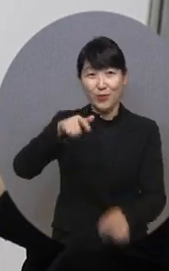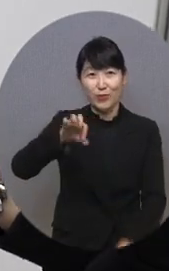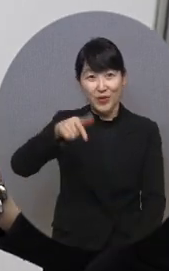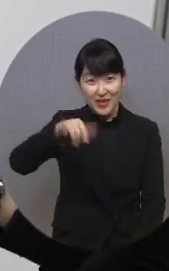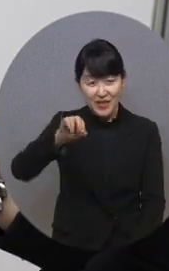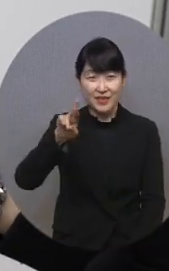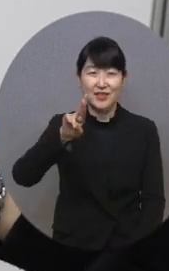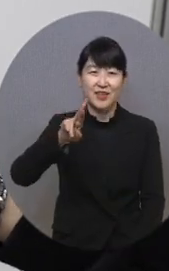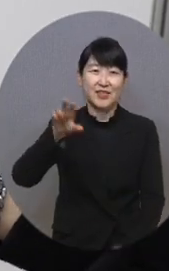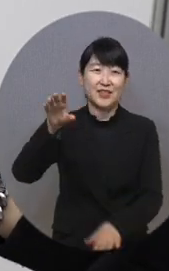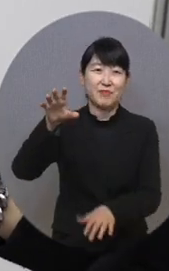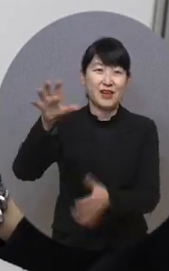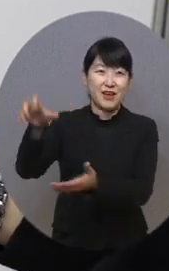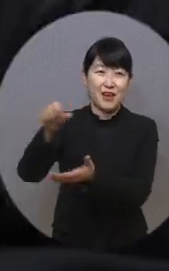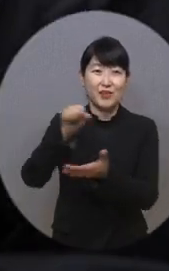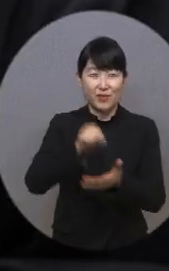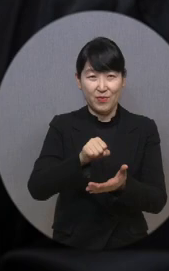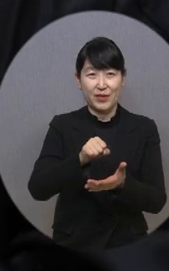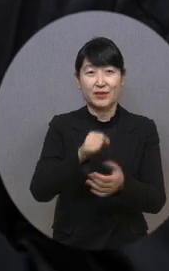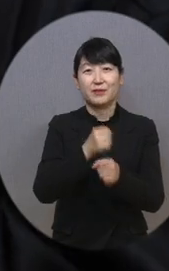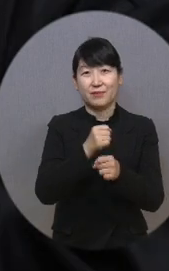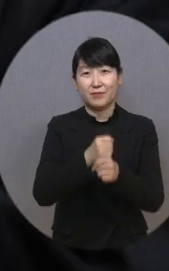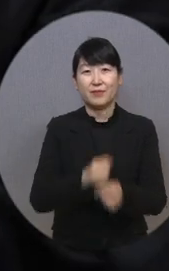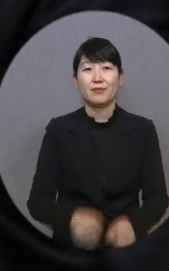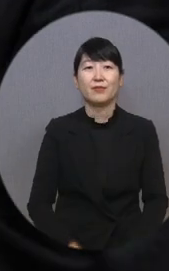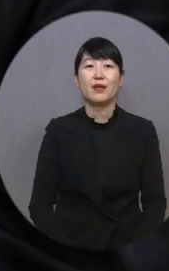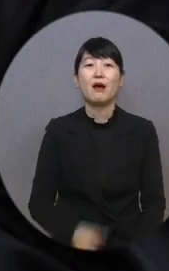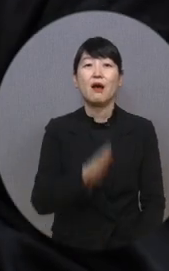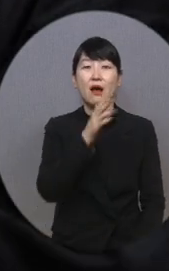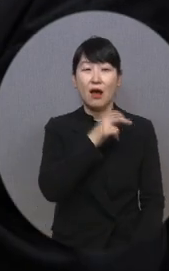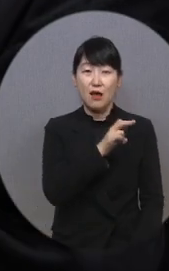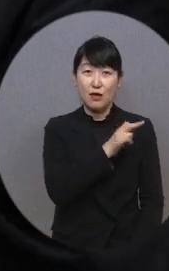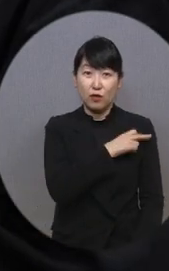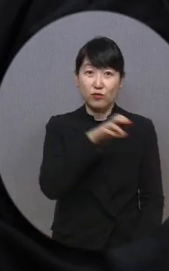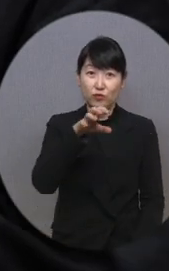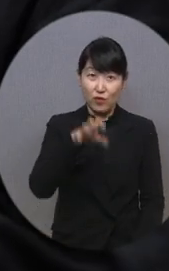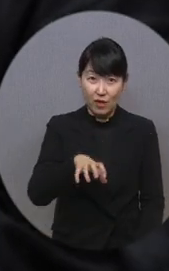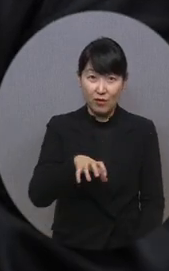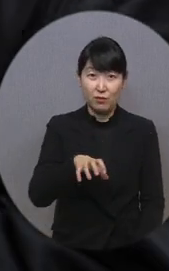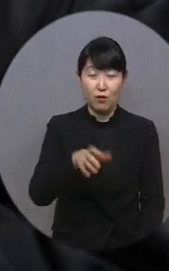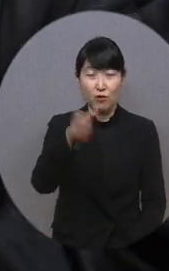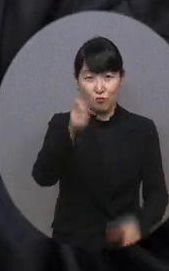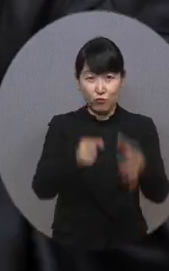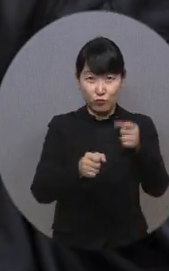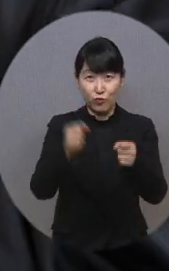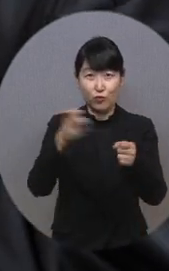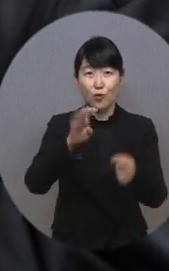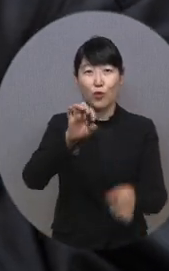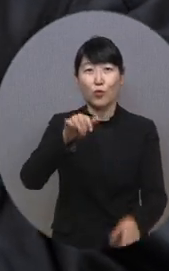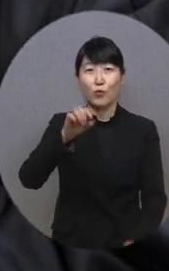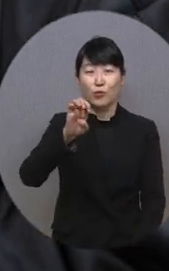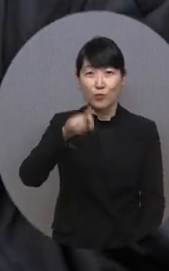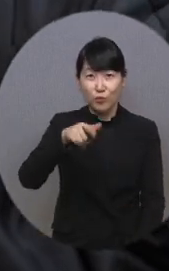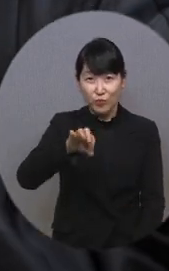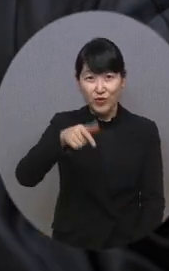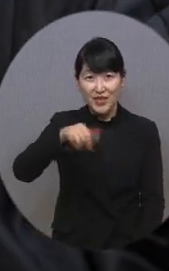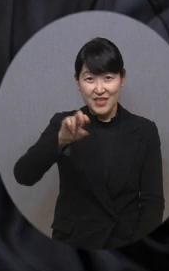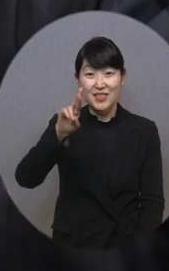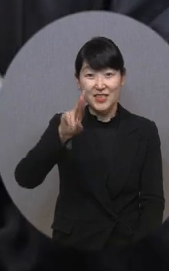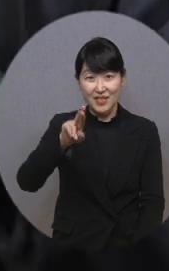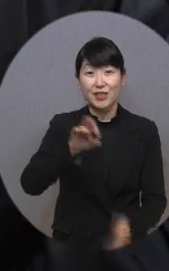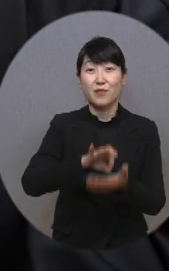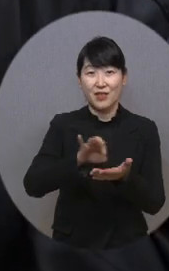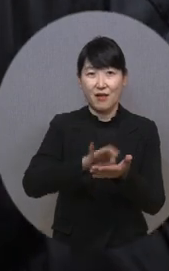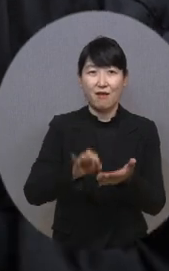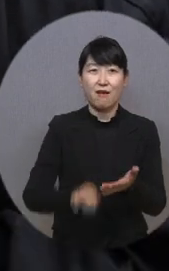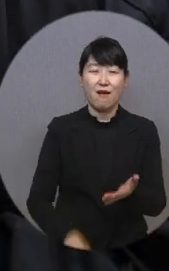와서 발효시켜서. 네. 영주에서 우유를, 분기에서 네. 인삼을. 네. 여기 그냥 다 모여 있네요. 네.